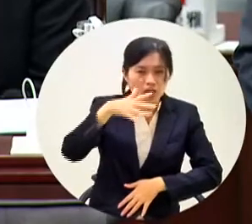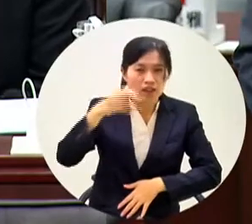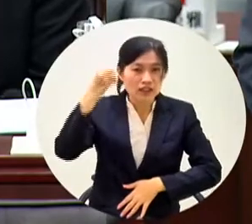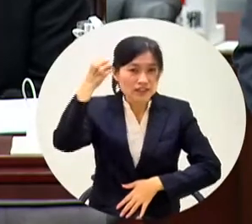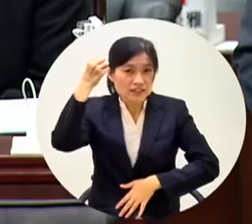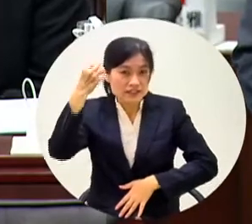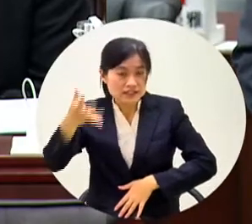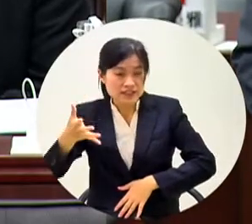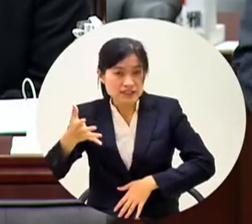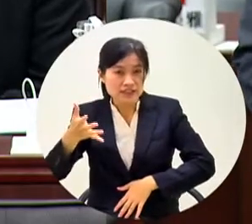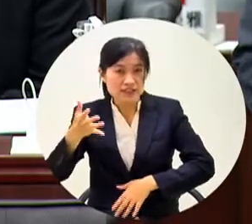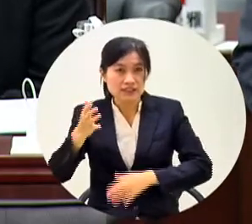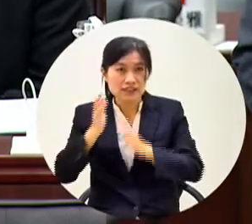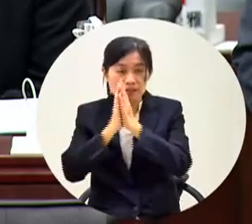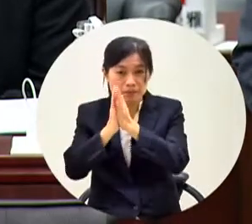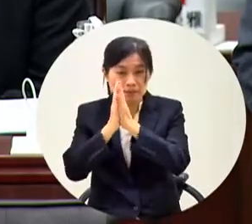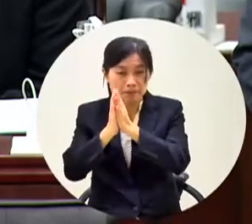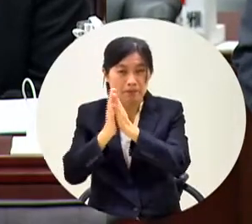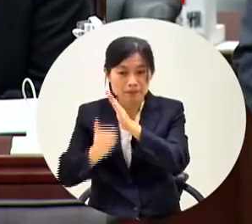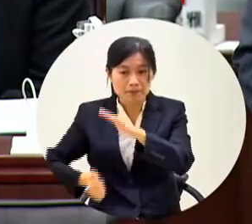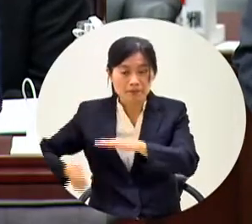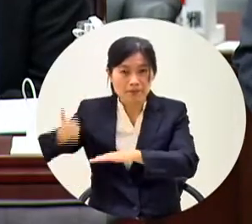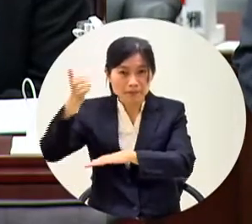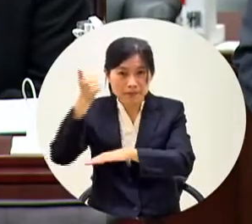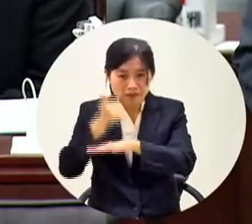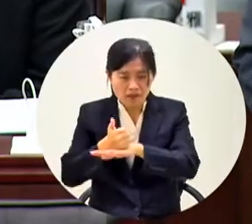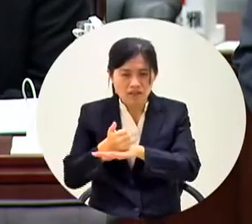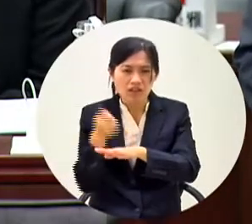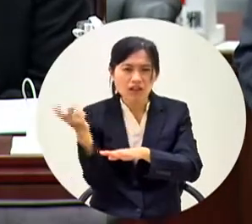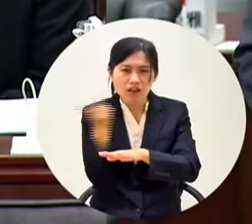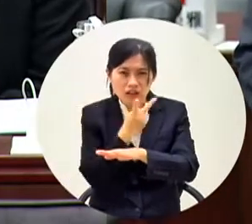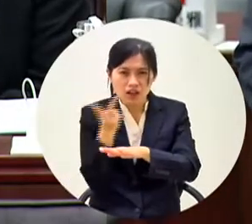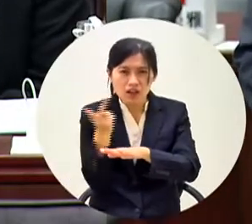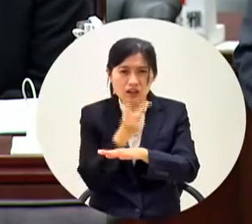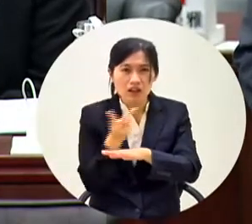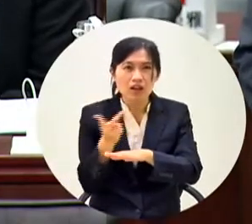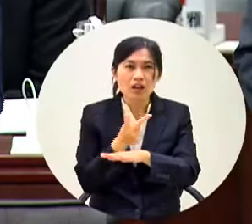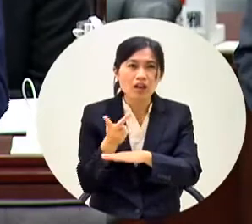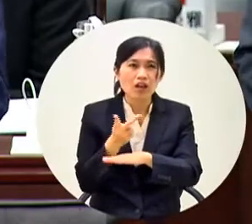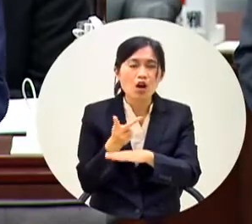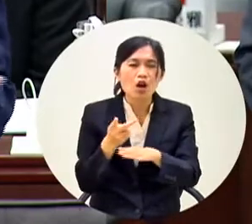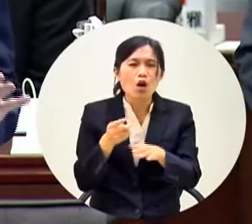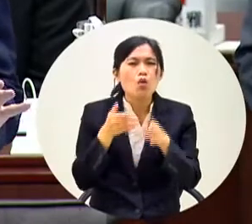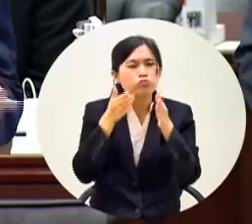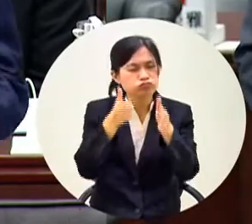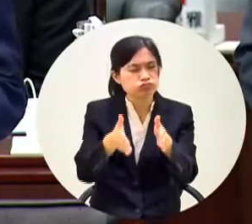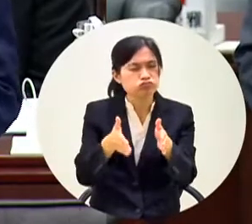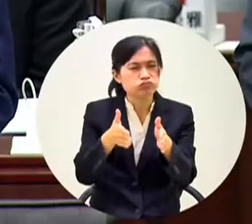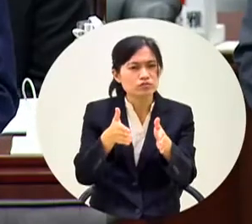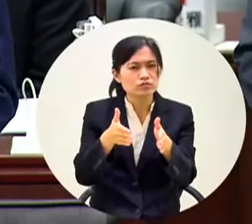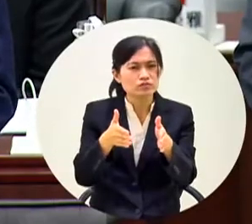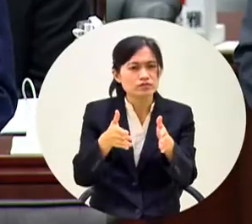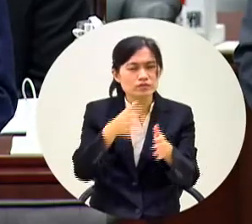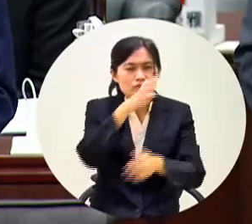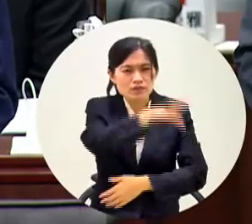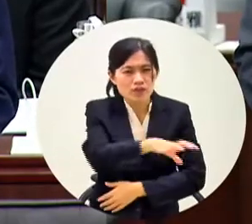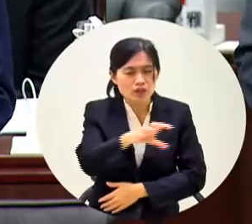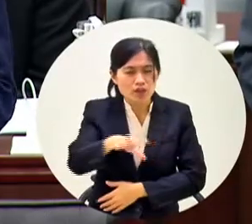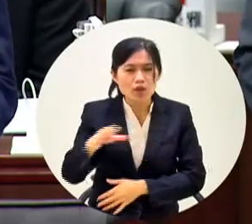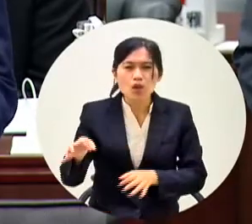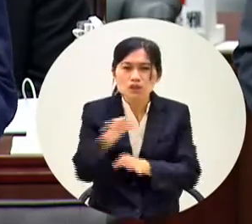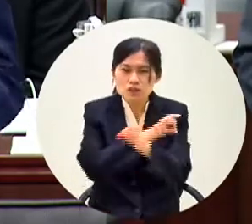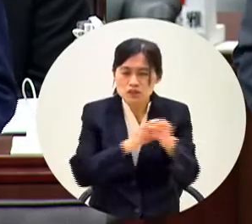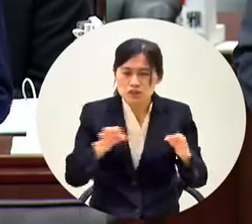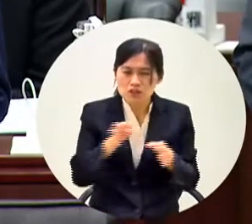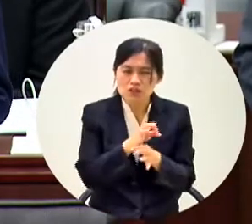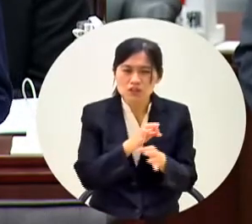来接任的这个拜登总统，我想对于这个区域的经济的整合的速度